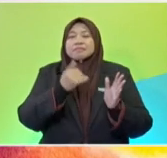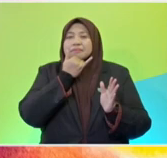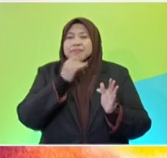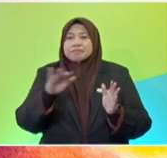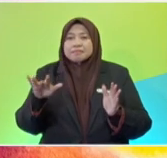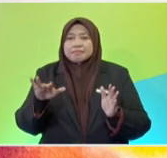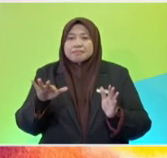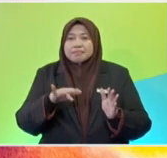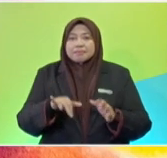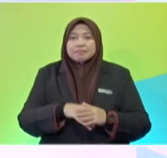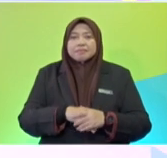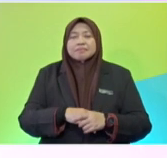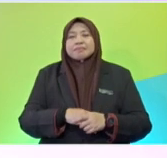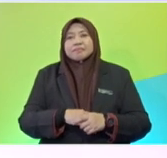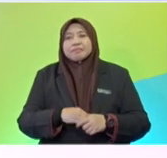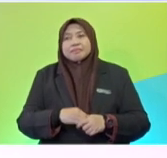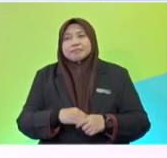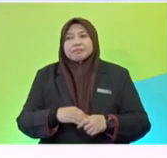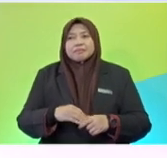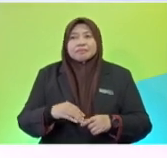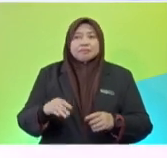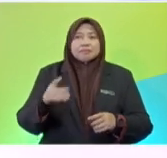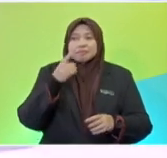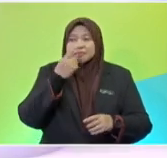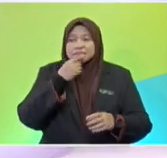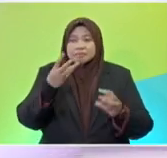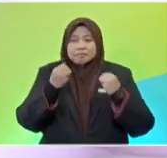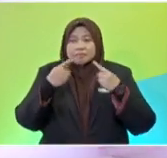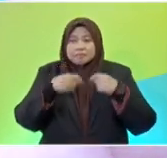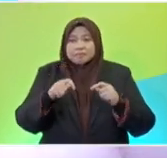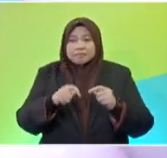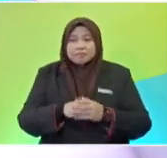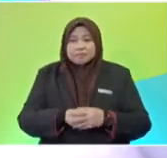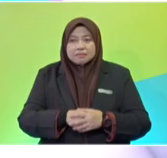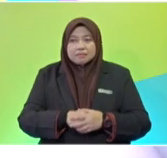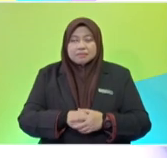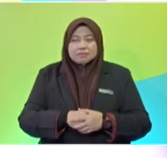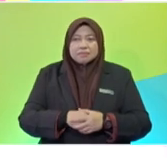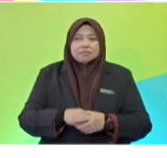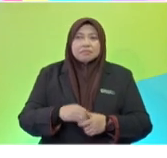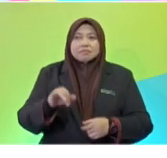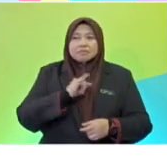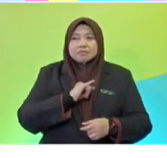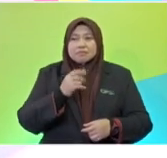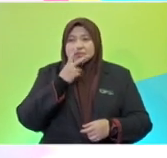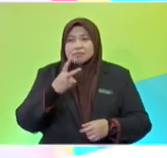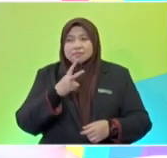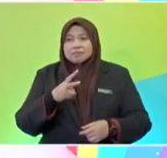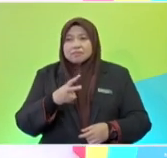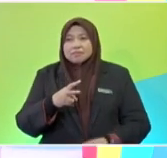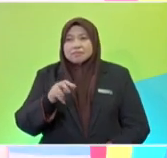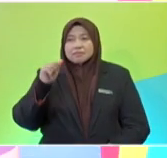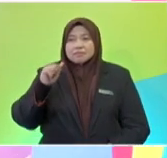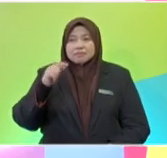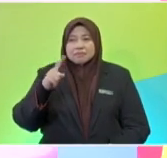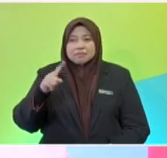nikah nih ataupun Edi ejaannya salah siapa naik Coba yuk kita nampak Azzahra dari kumpulan